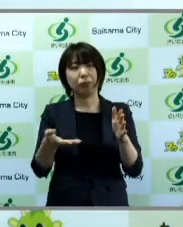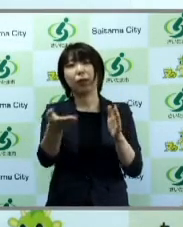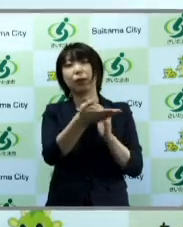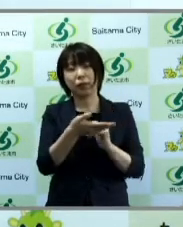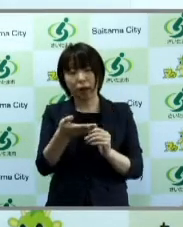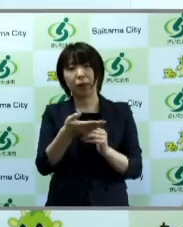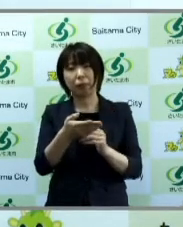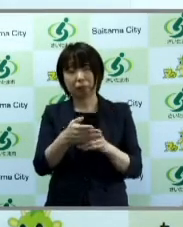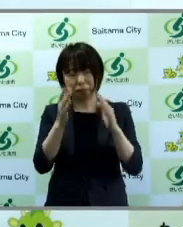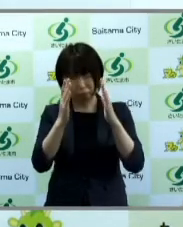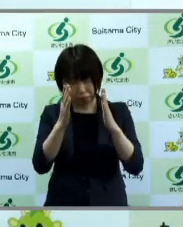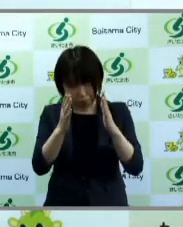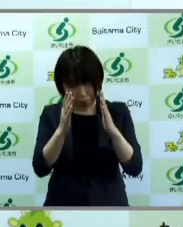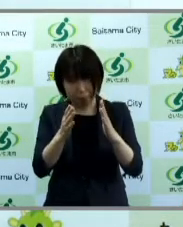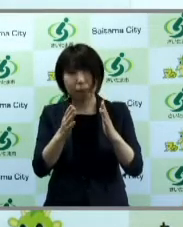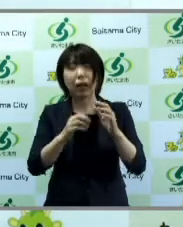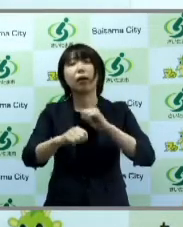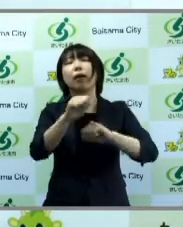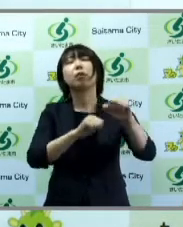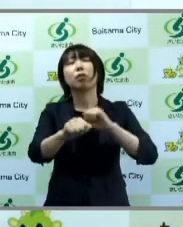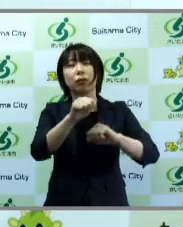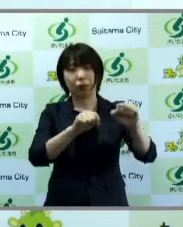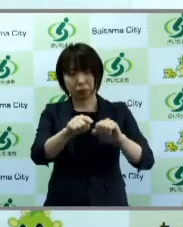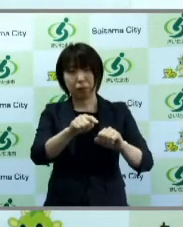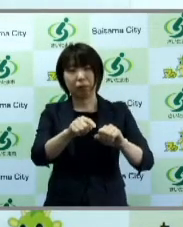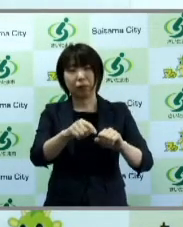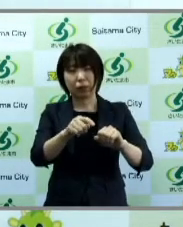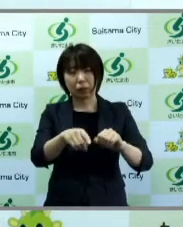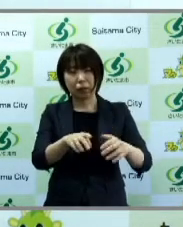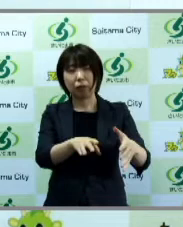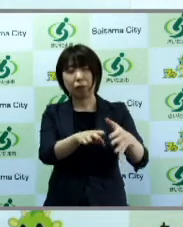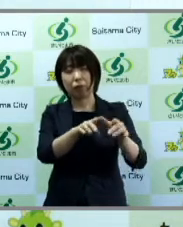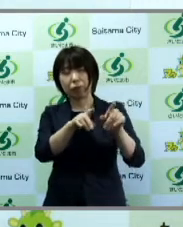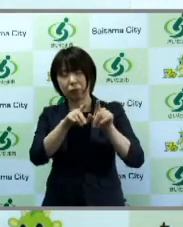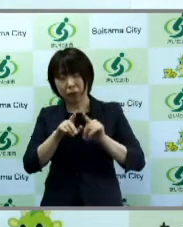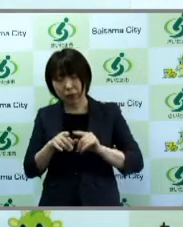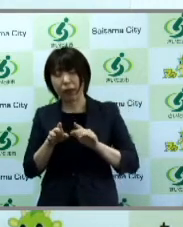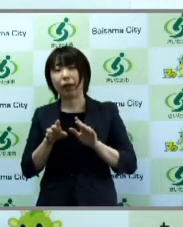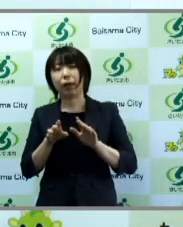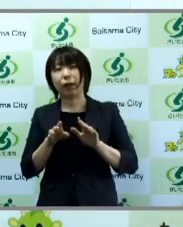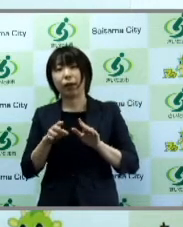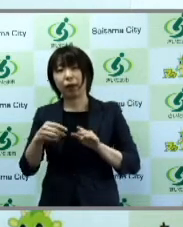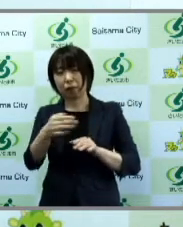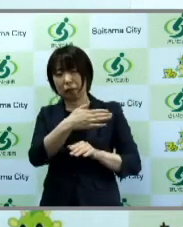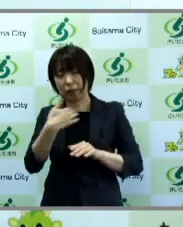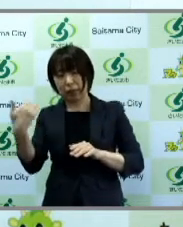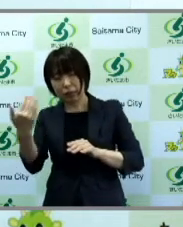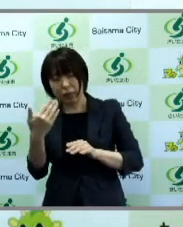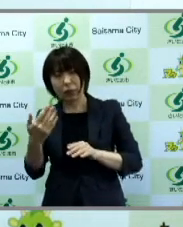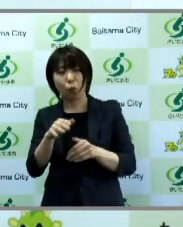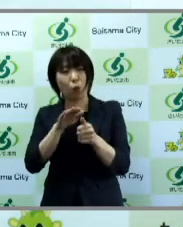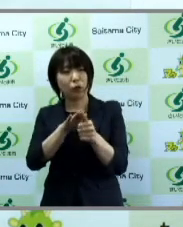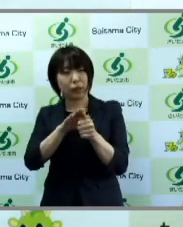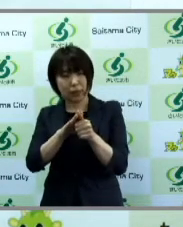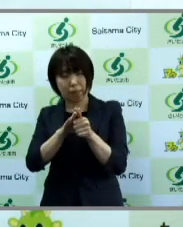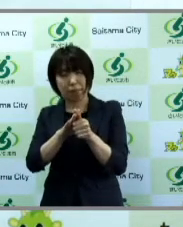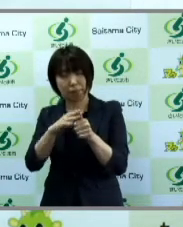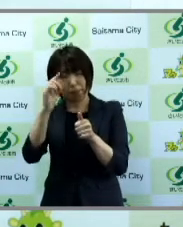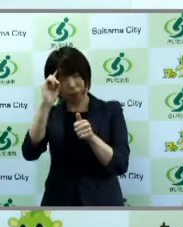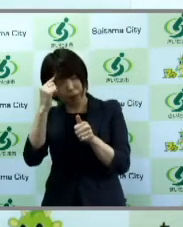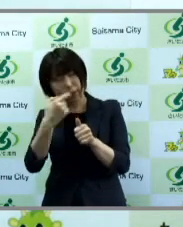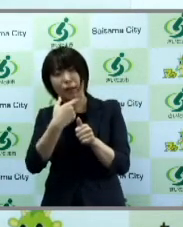ということについて、私たちも何らかの支援策等々については今後検討していきたいというふうに思っております。